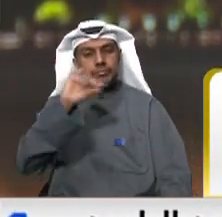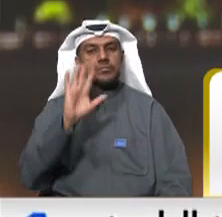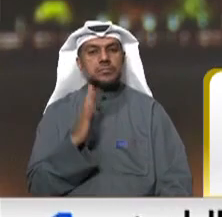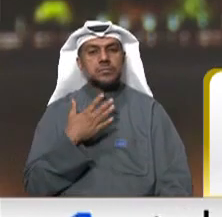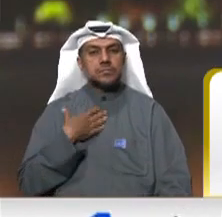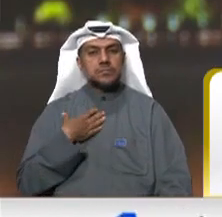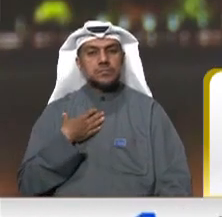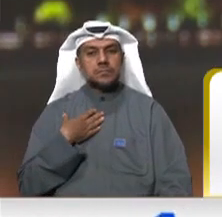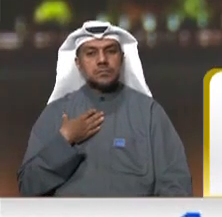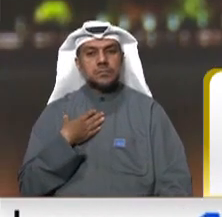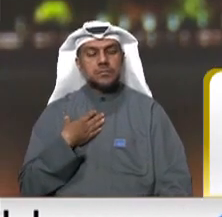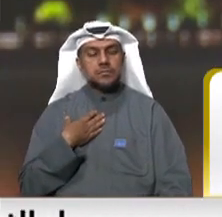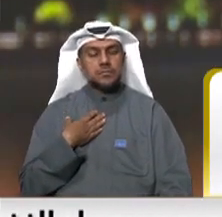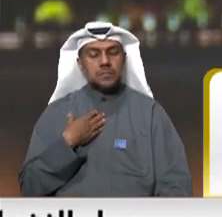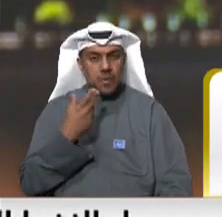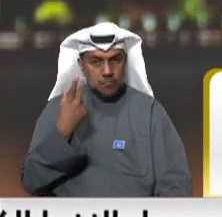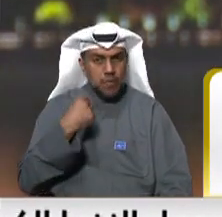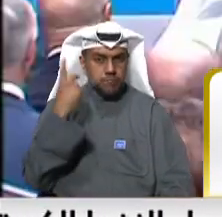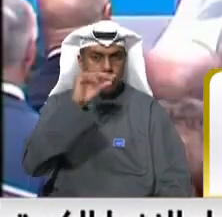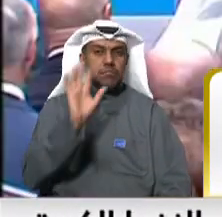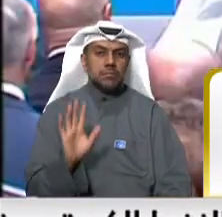اراضي تلك